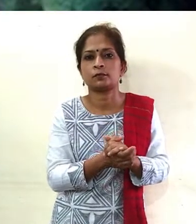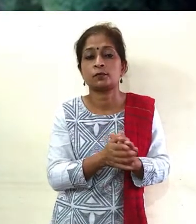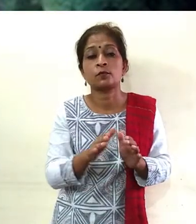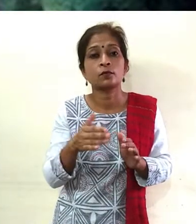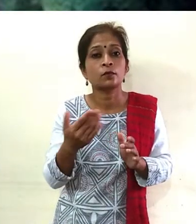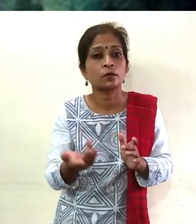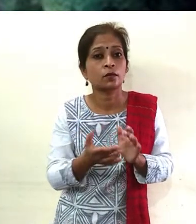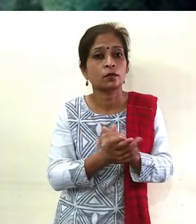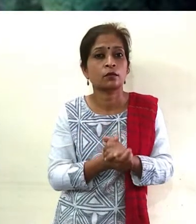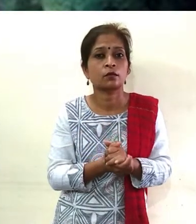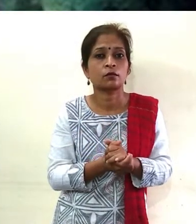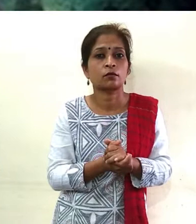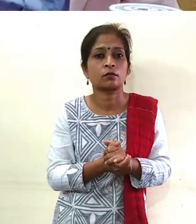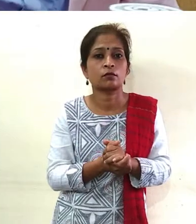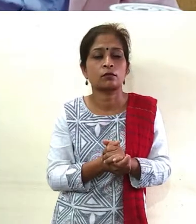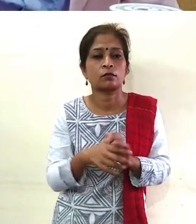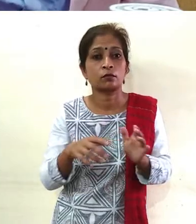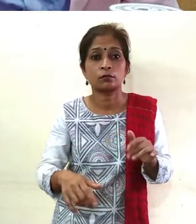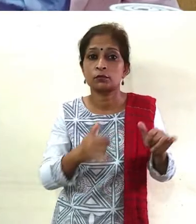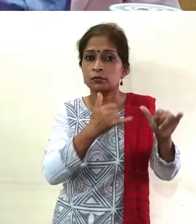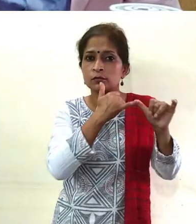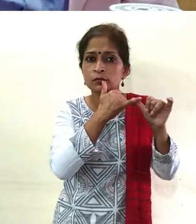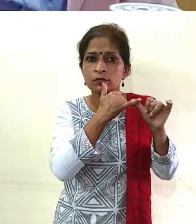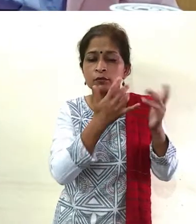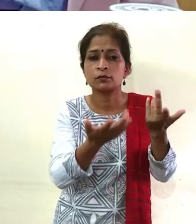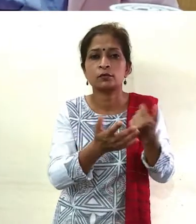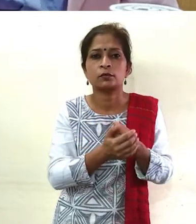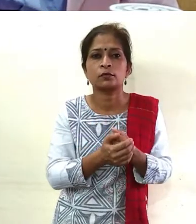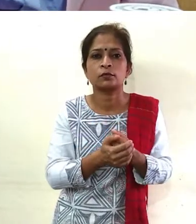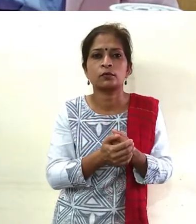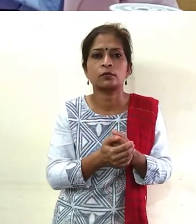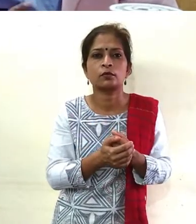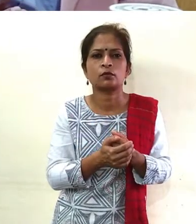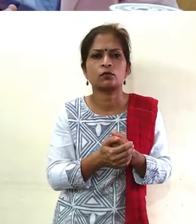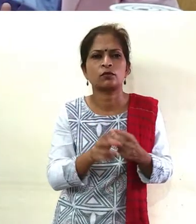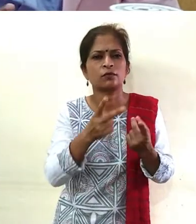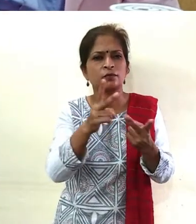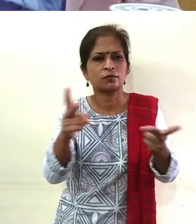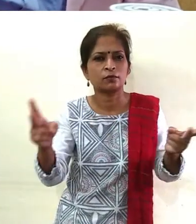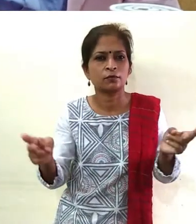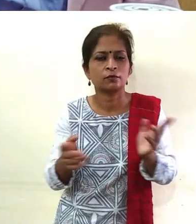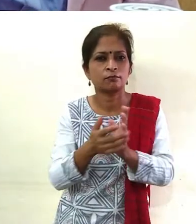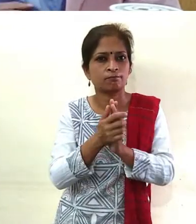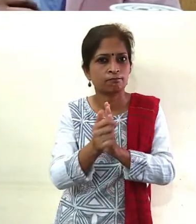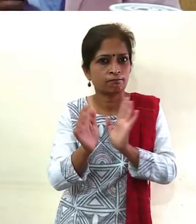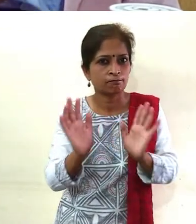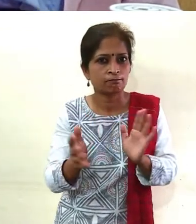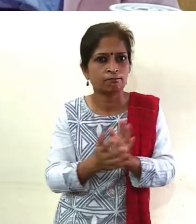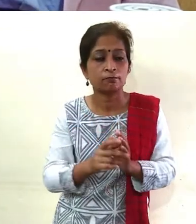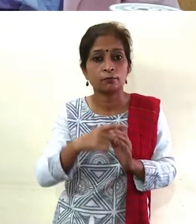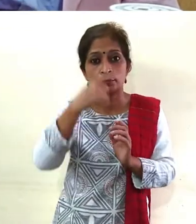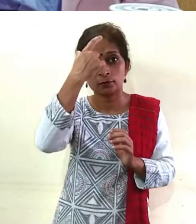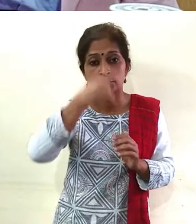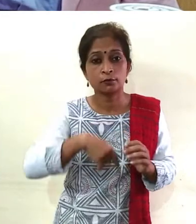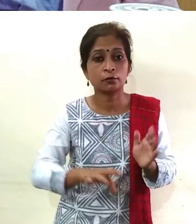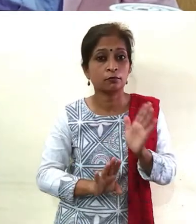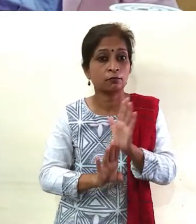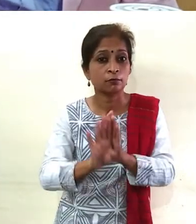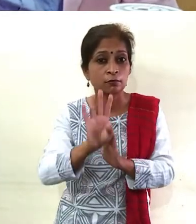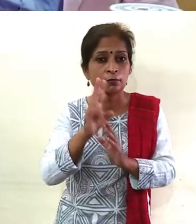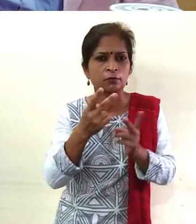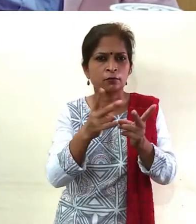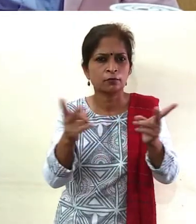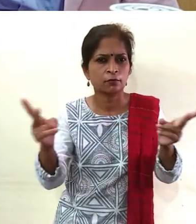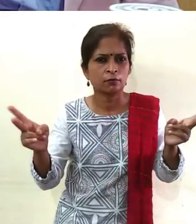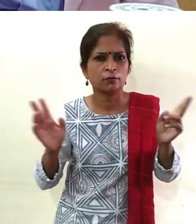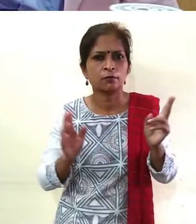कृष्ण। तो कृष्ण तो सारे कलाओं में संपूर्ण, मनुष्य का विकास जितने जगहों में हो सकता